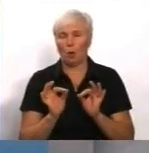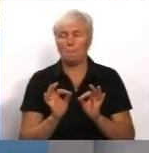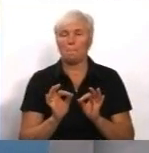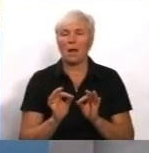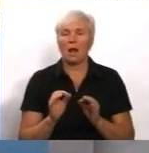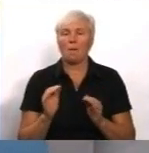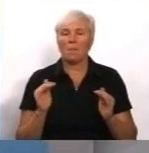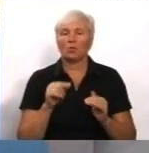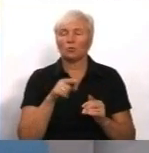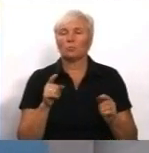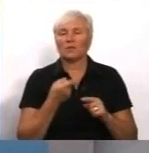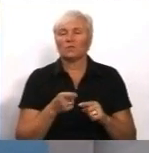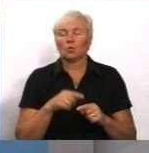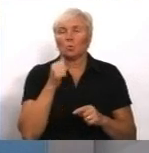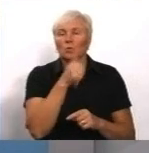цьому році,